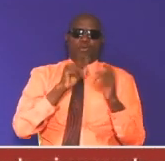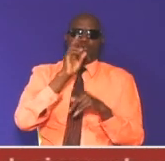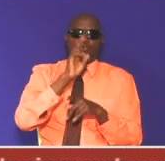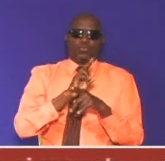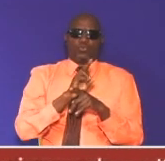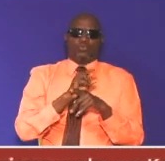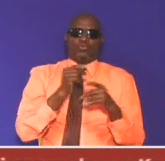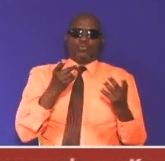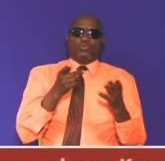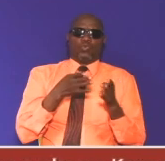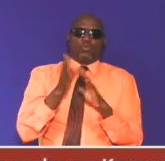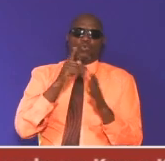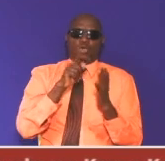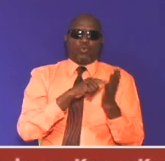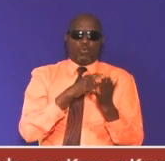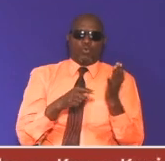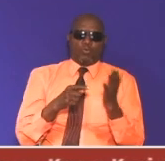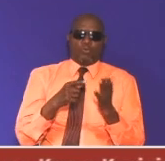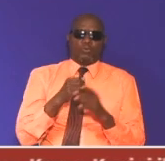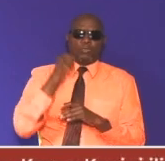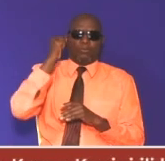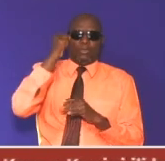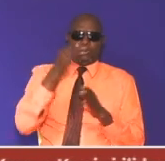zinazolenga kunufaisha watu binafsi kisiasa.